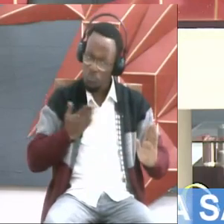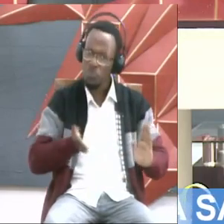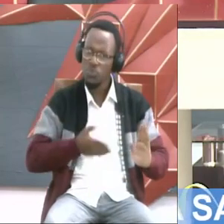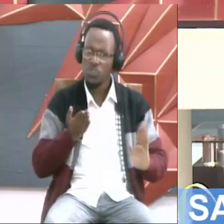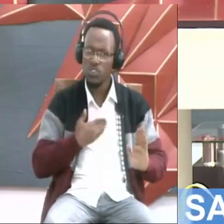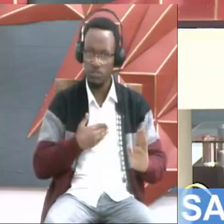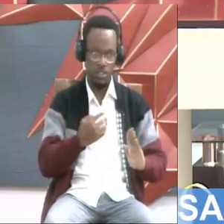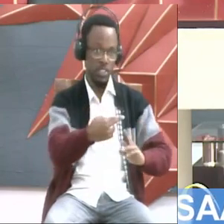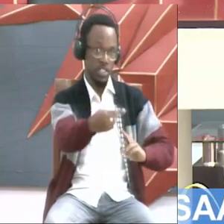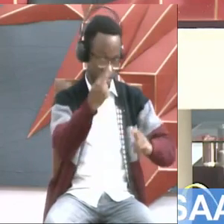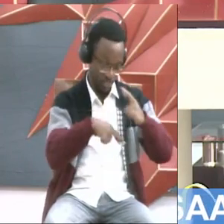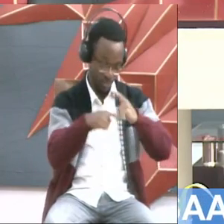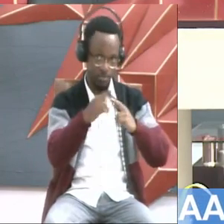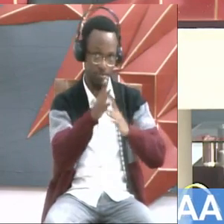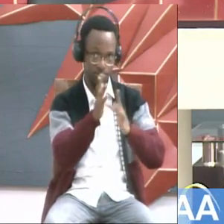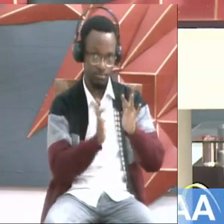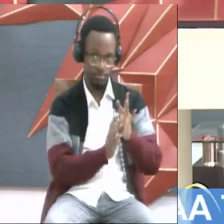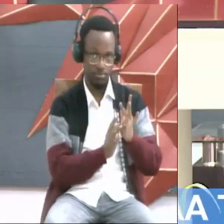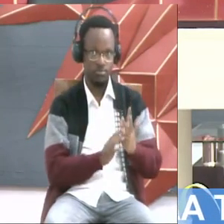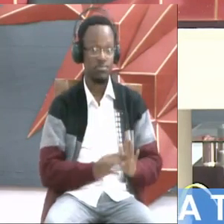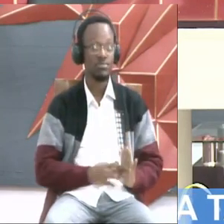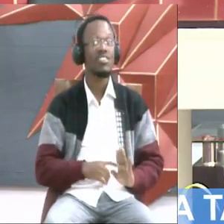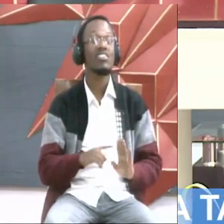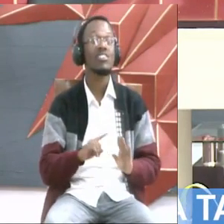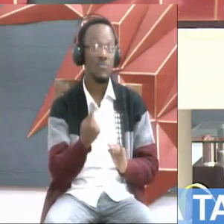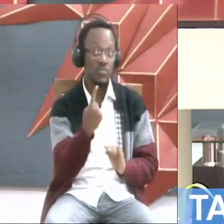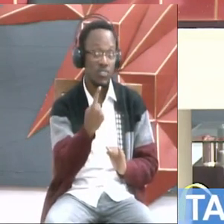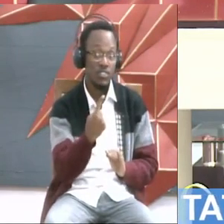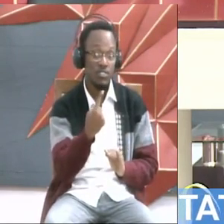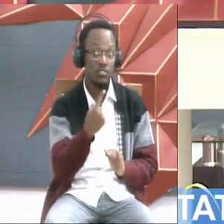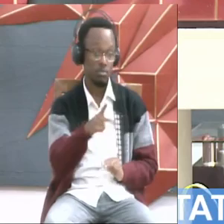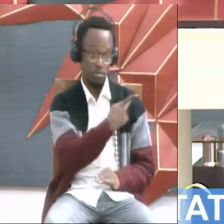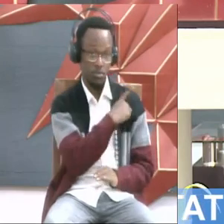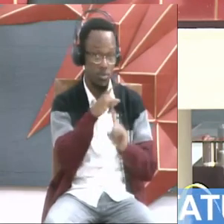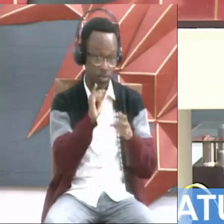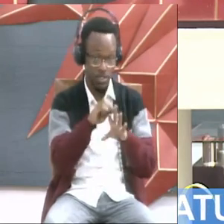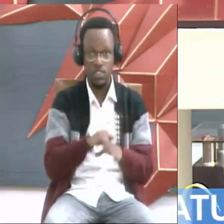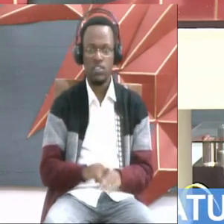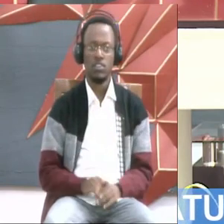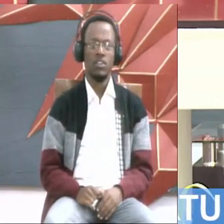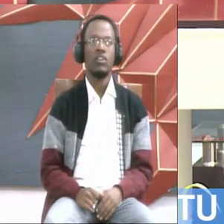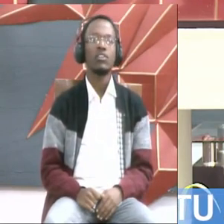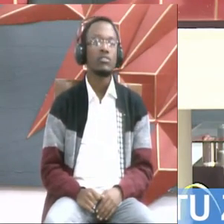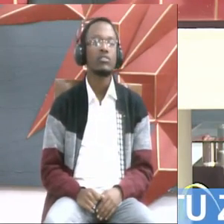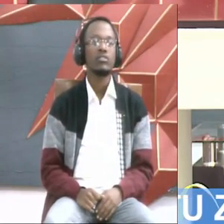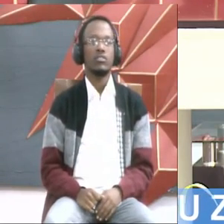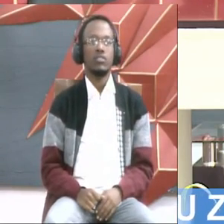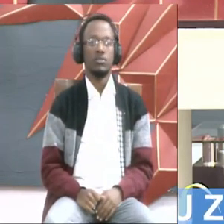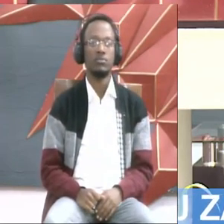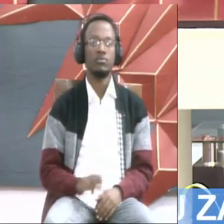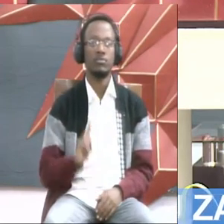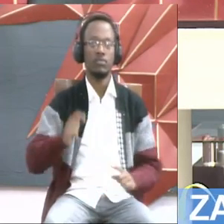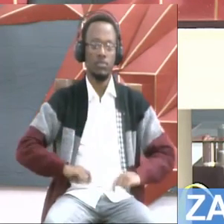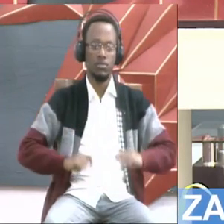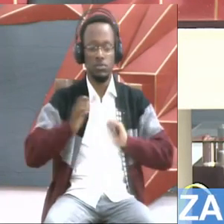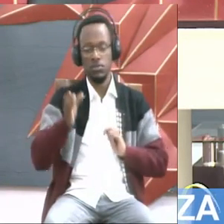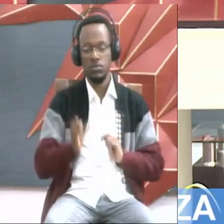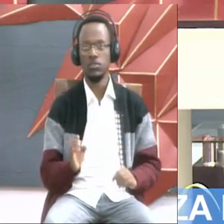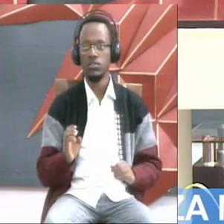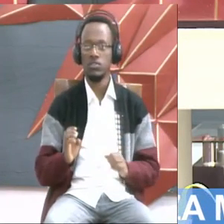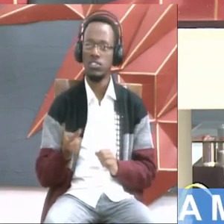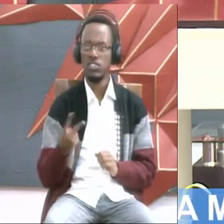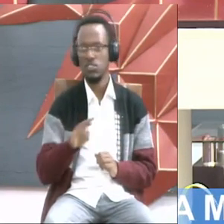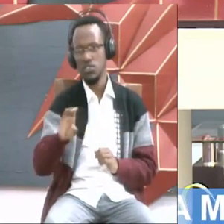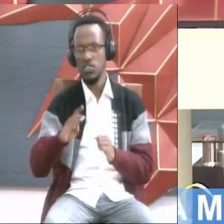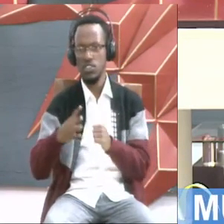guseruka kwiwe niko Pawulo yavuze muri Timoteyo wa kabiri igice cya kane ku murongo w'umunani